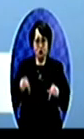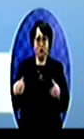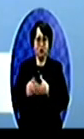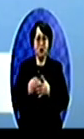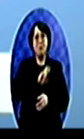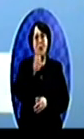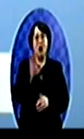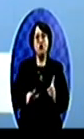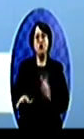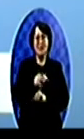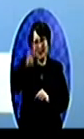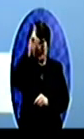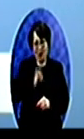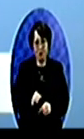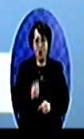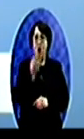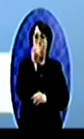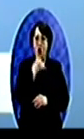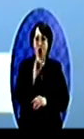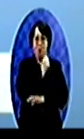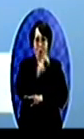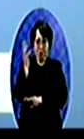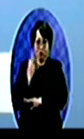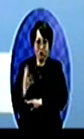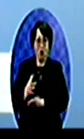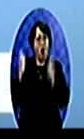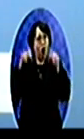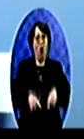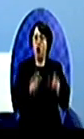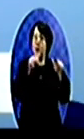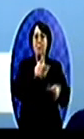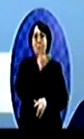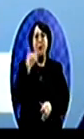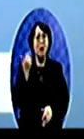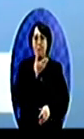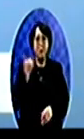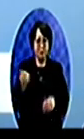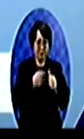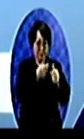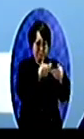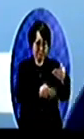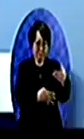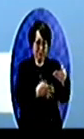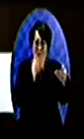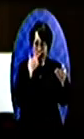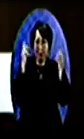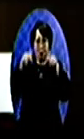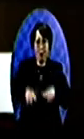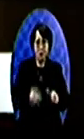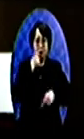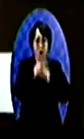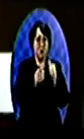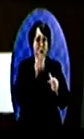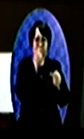ой ургасан ямар ч гол байхгүй, ус байхгүй, зүгээр л ойтой газар гэсэн. Хоолунд нь орсон ирээ хэрний яамны бүртгэлд байхгүй. А энэ